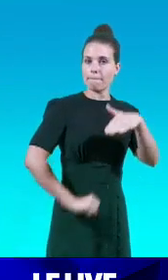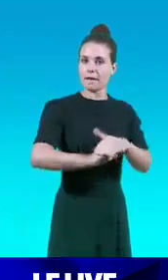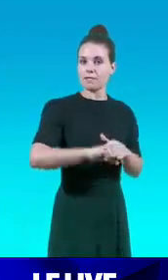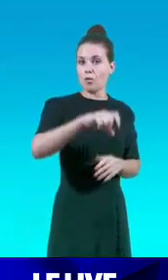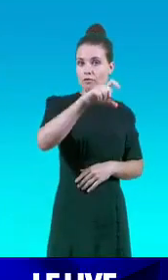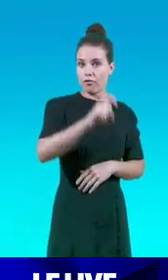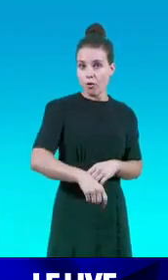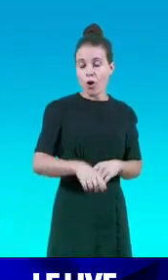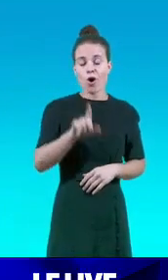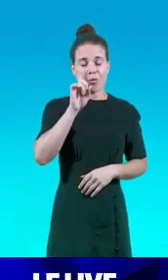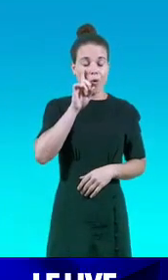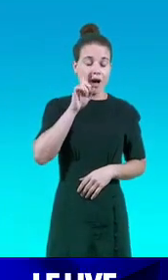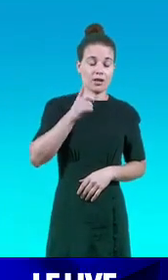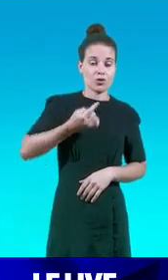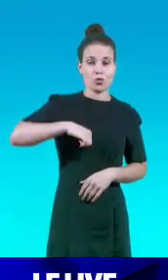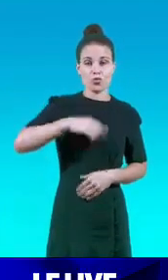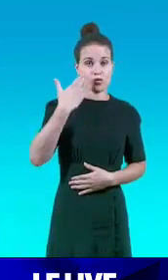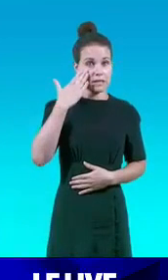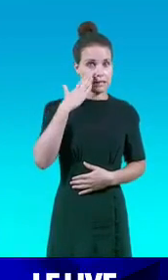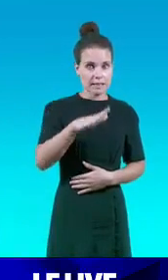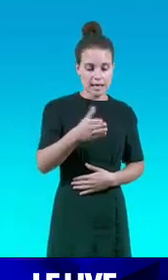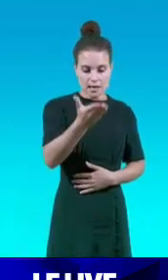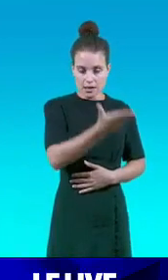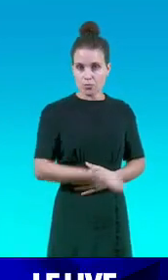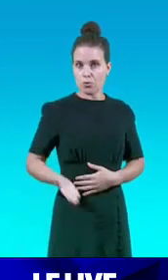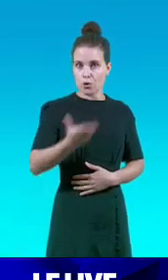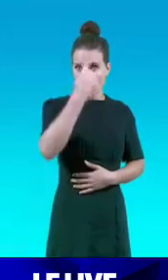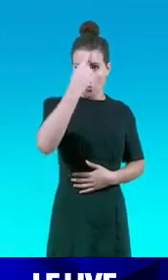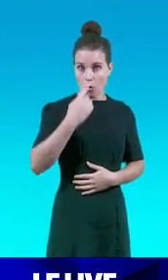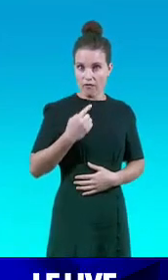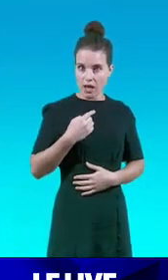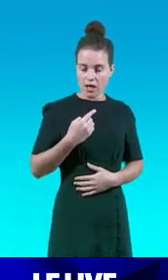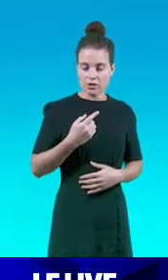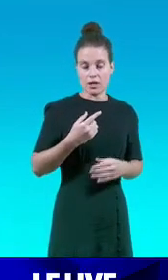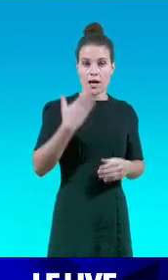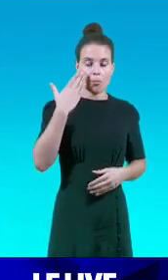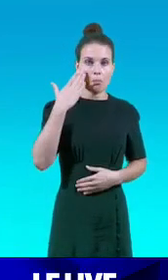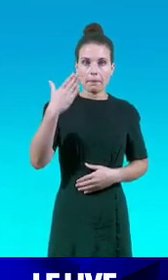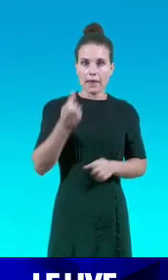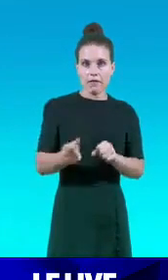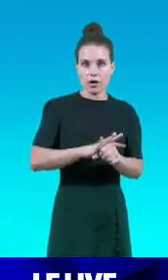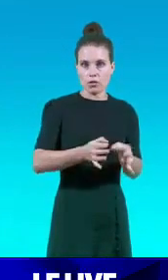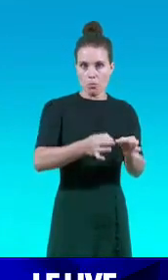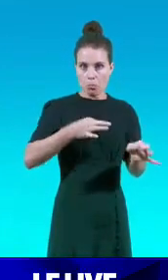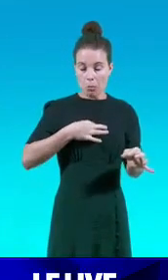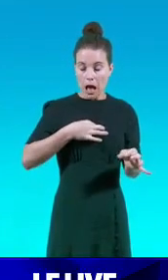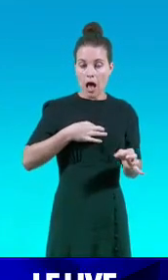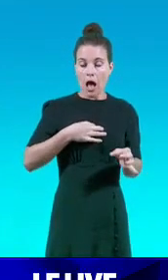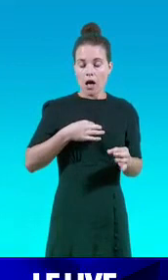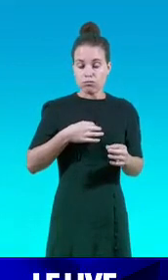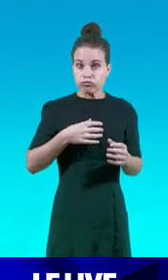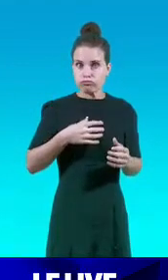qui nous le savons développe les formes les plus graves de la maladie et parfois les formes les plus